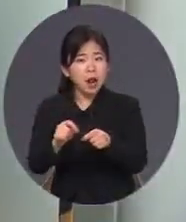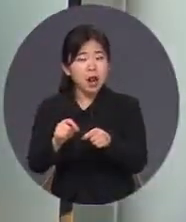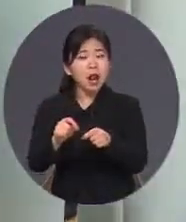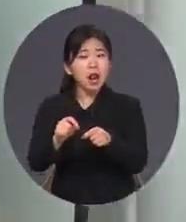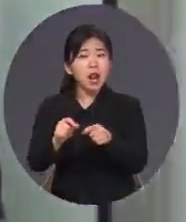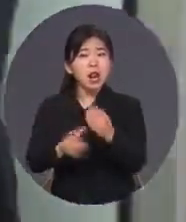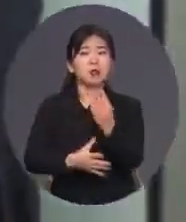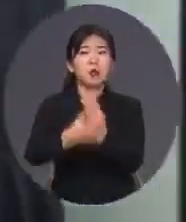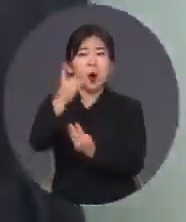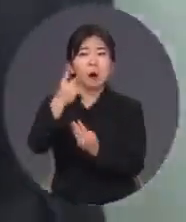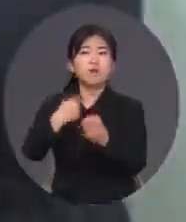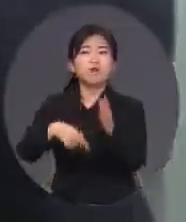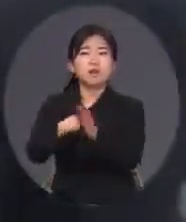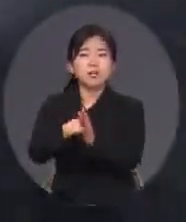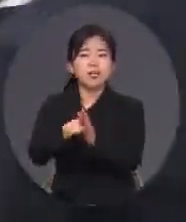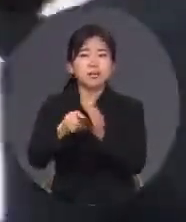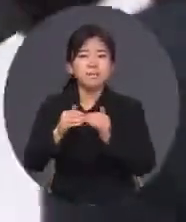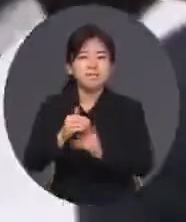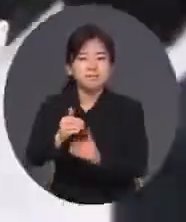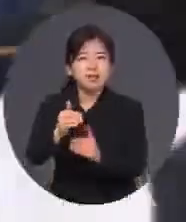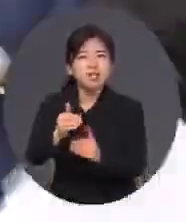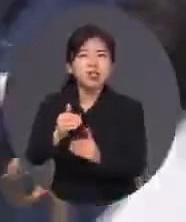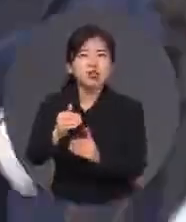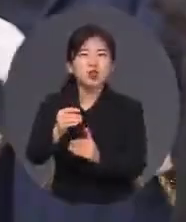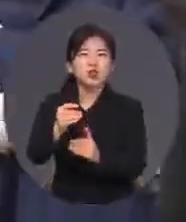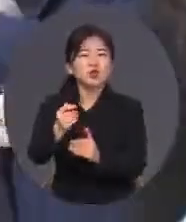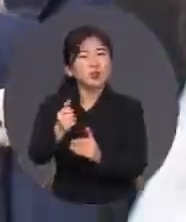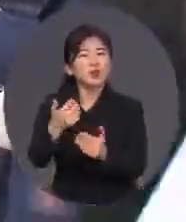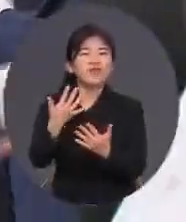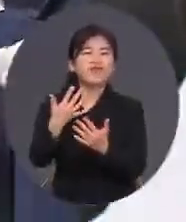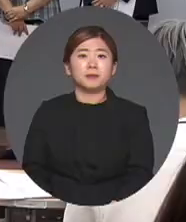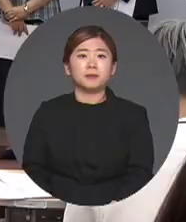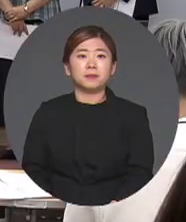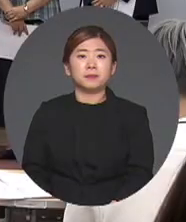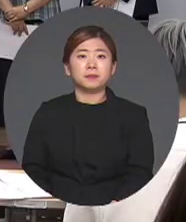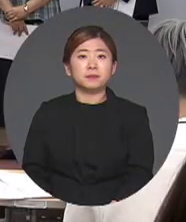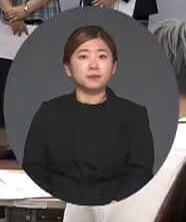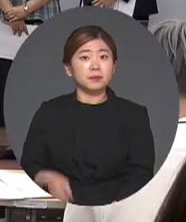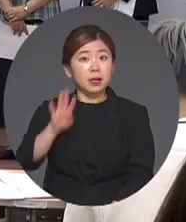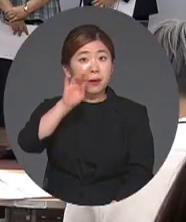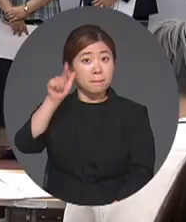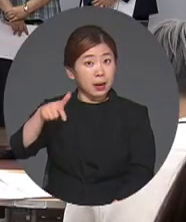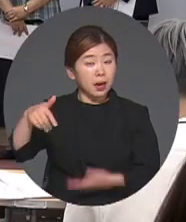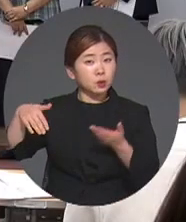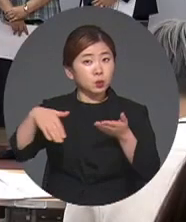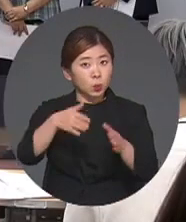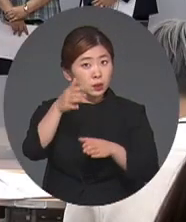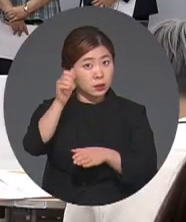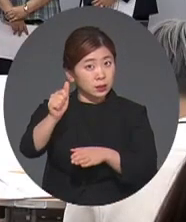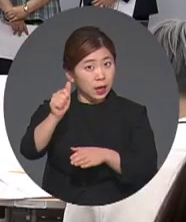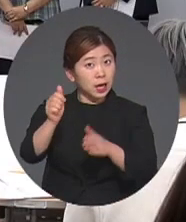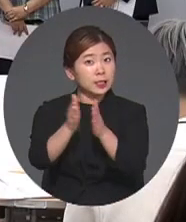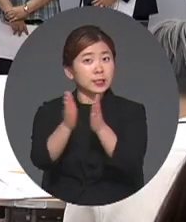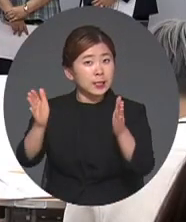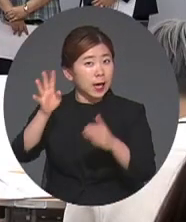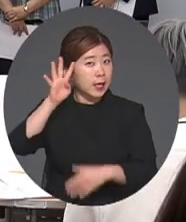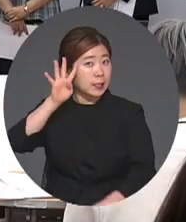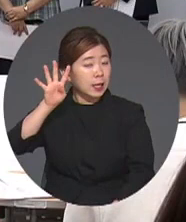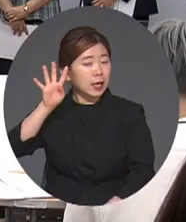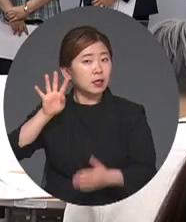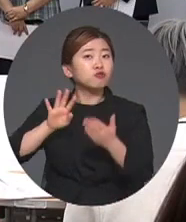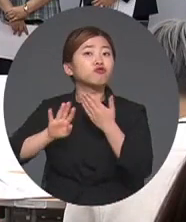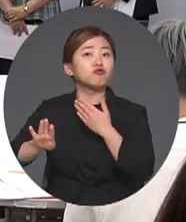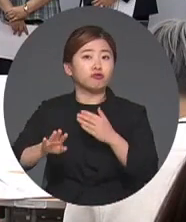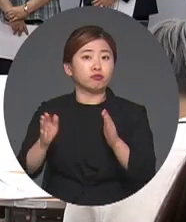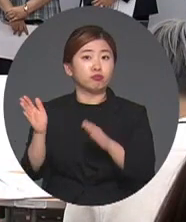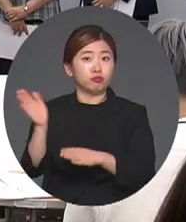첫 단추 꿰기부터 삐걱거리고 있습니다. MBC 뉴스 신은정입니다. 박원수 도정이 출범을 나흘 앞둔 가운데